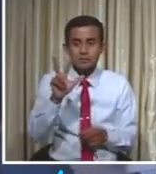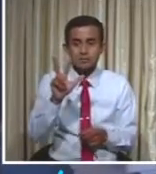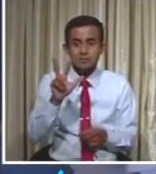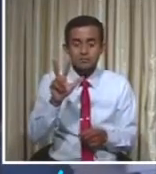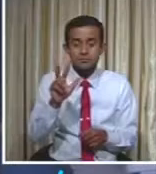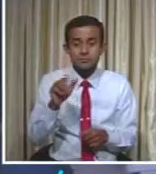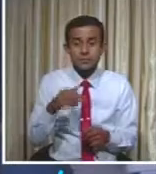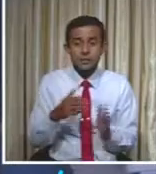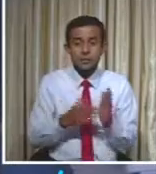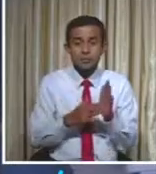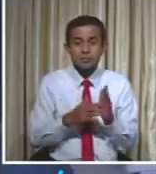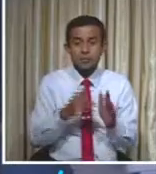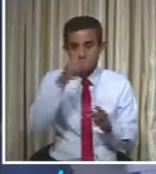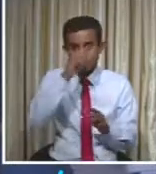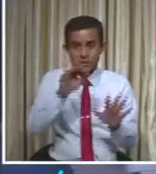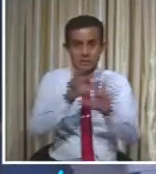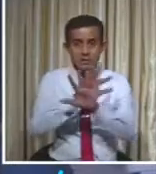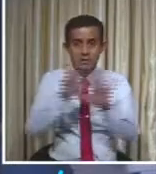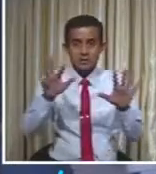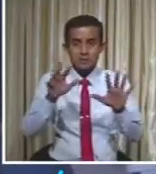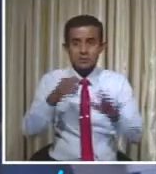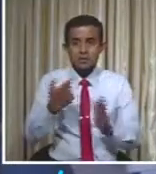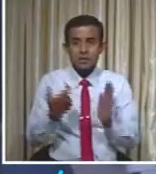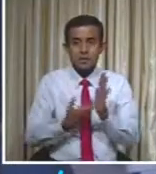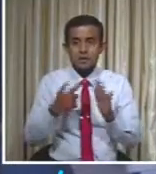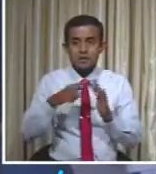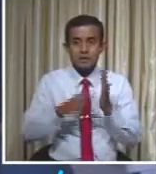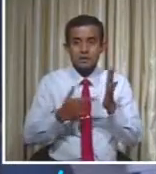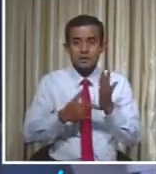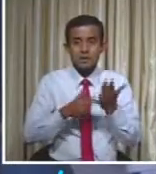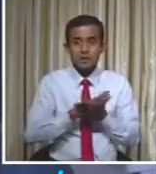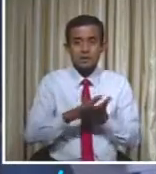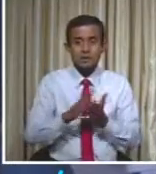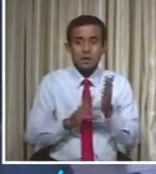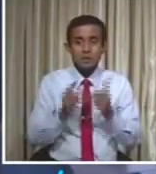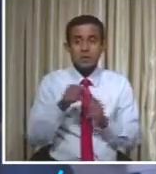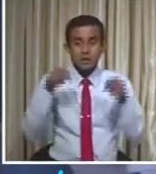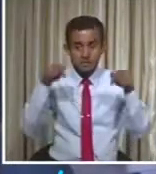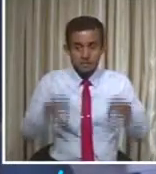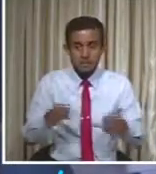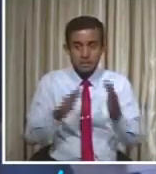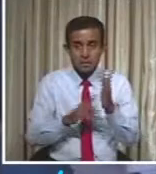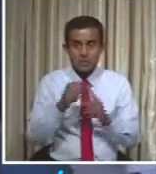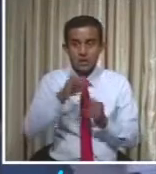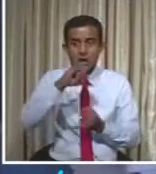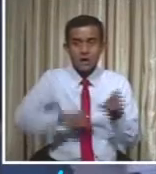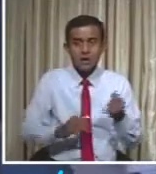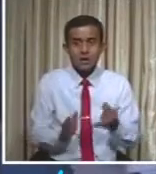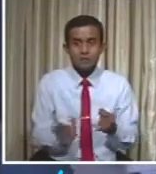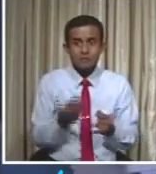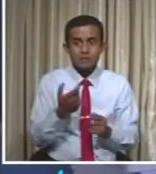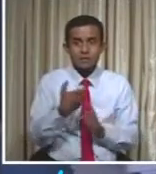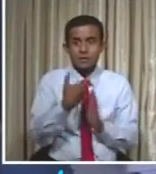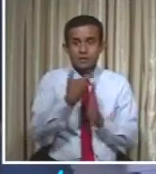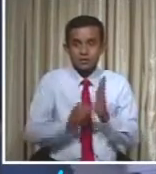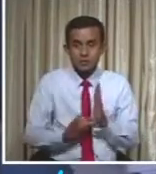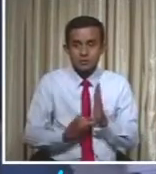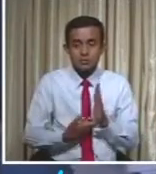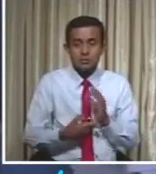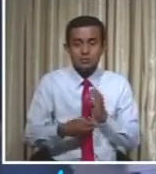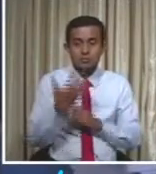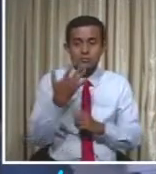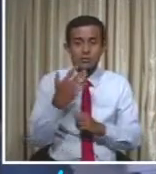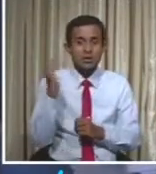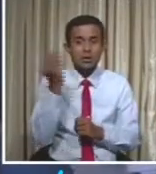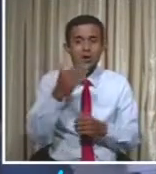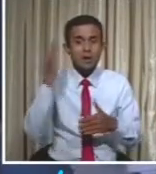ඉස්සු කරේ මාර්තු මාසේ 19 වෙනිදා. එනිසා රාජිත සේනාරත්නගේ අමාත්‍යාංශයෙන් නෙමෙයි, මේ සෞඛ්‍ය අමාත්‍යාංශ ලේකම්වරයා විසින් නිකුත් කරපු චක්‍රලේඛනය. එනිසා